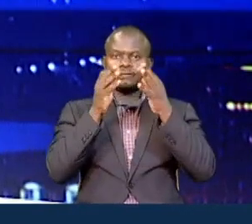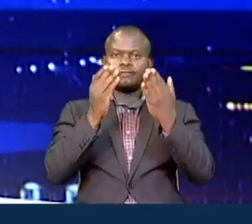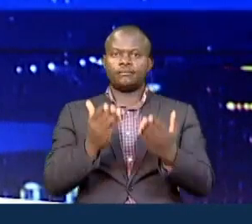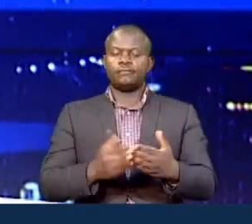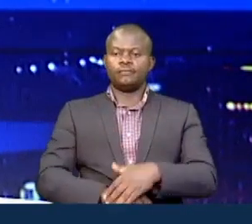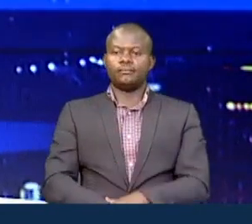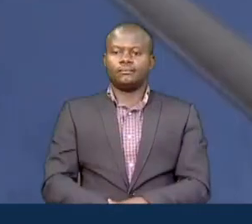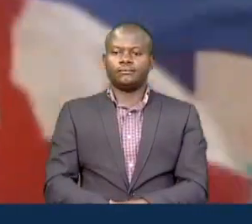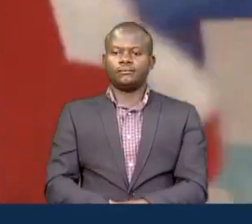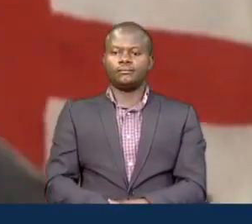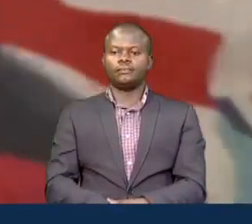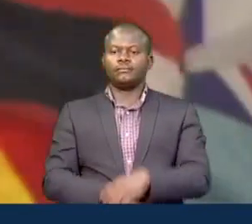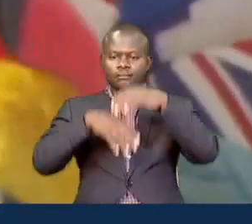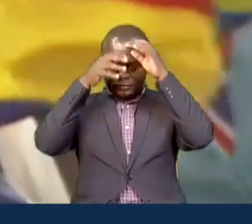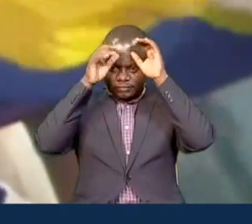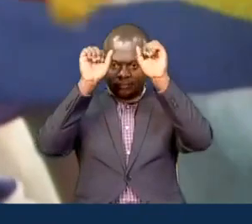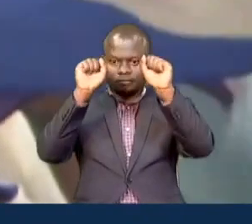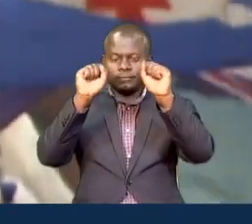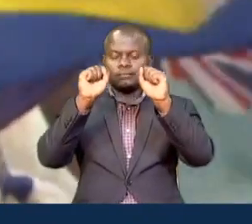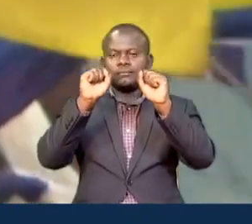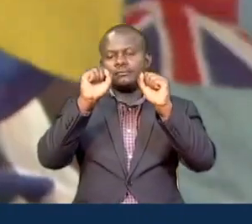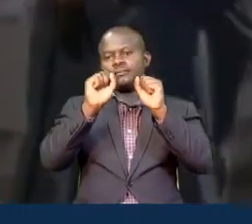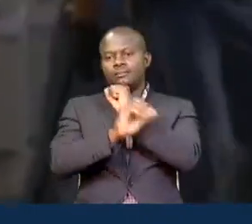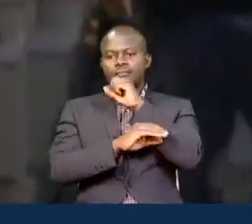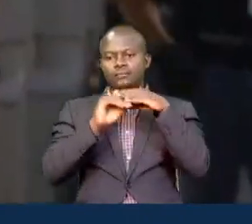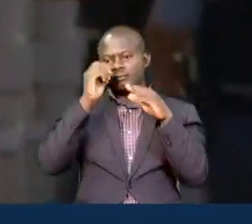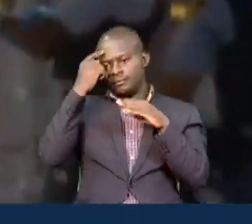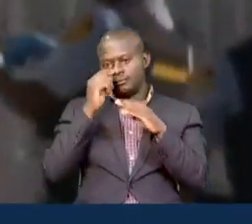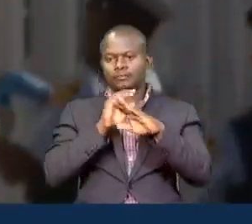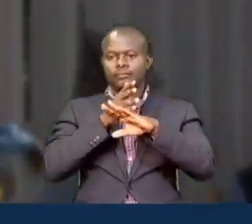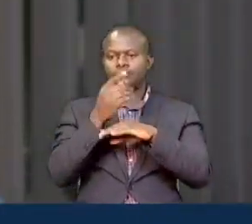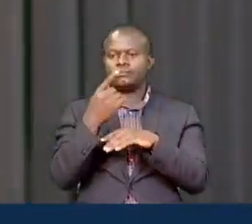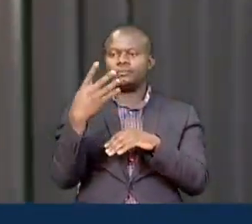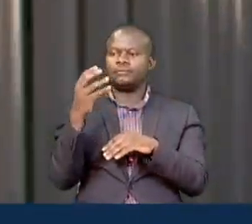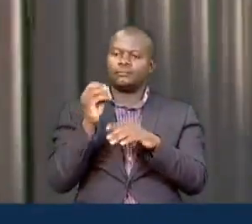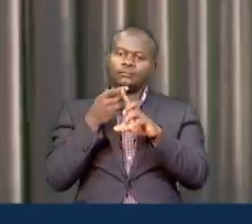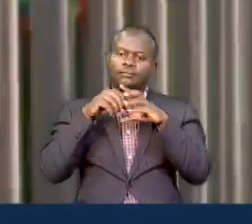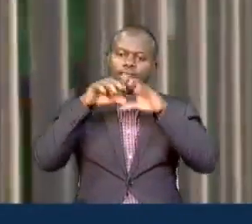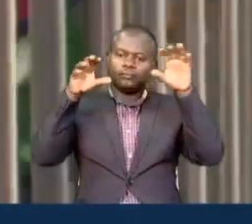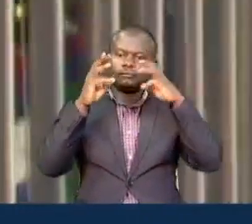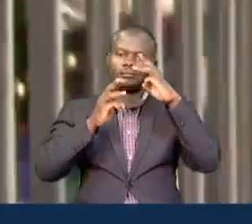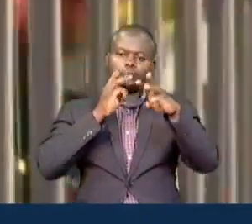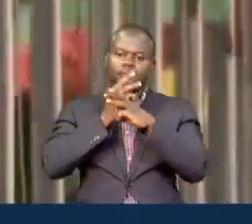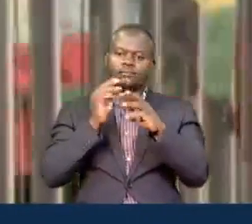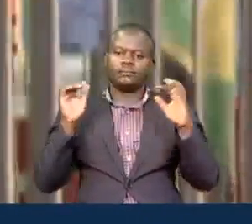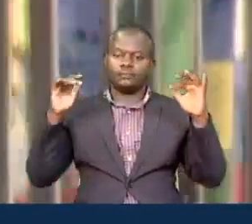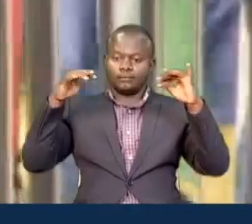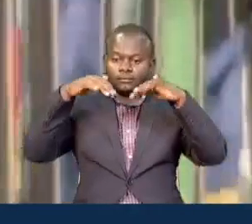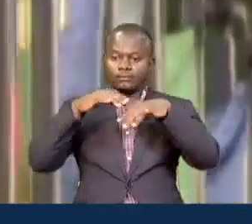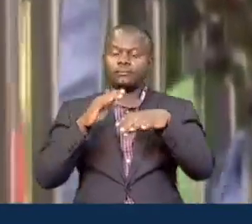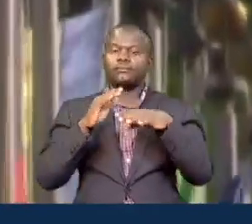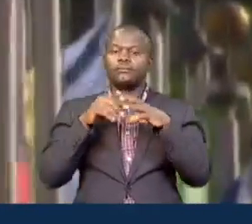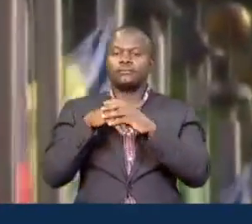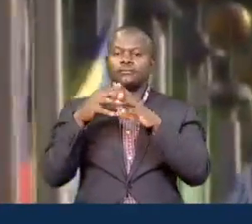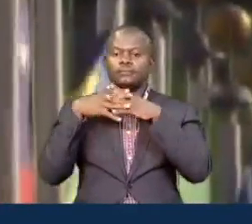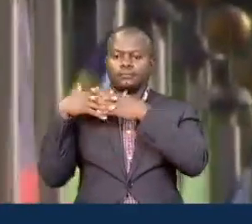ibindi. Abakuru b'ibihugu n'abaza guverinema cyangwa abahagarariye basaga 140 baturutse hirya no hino ku isi muri iki cyumweru bateraniye i New York muri